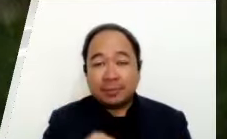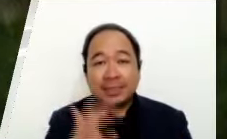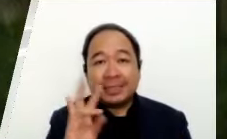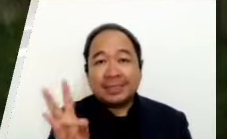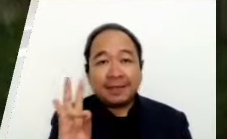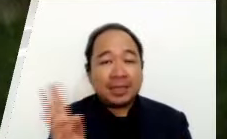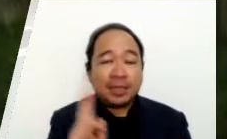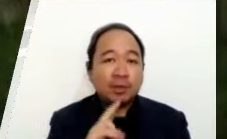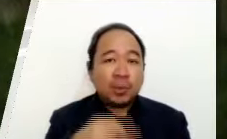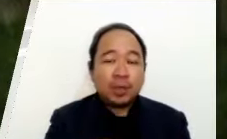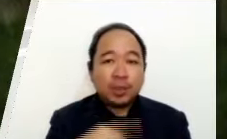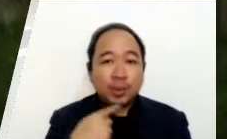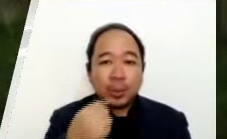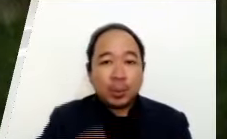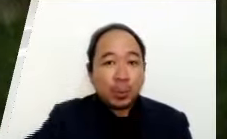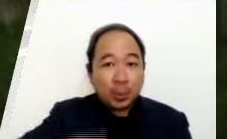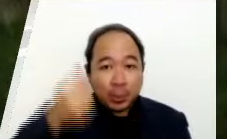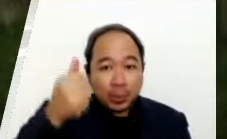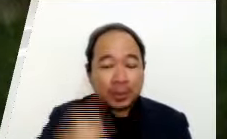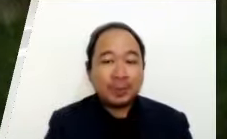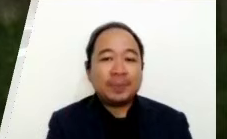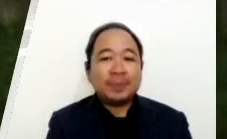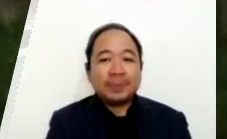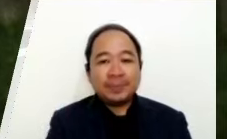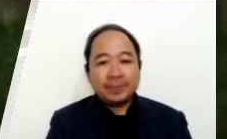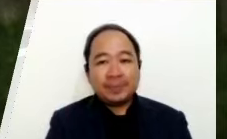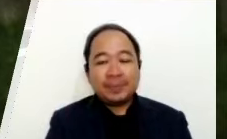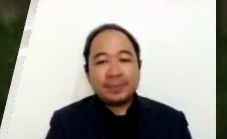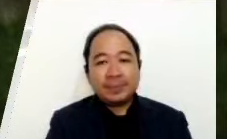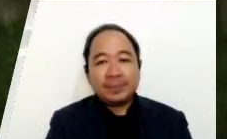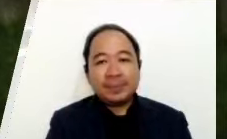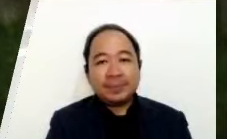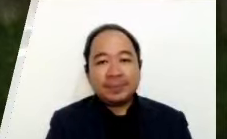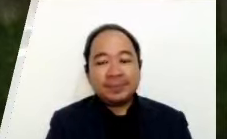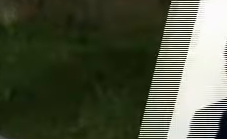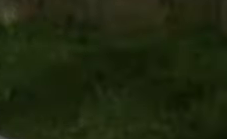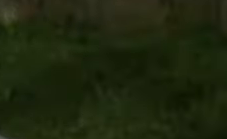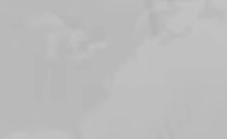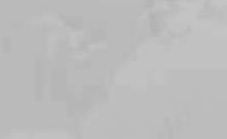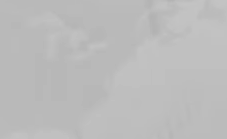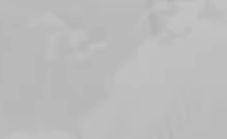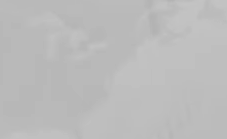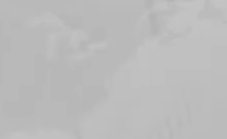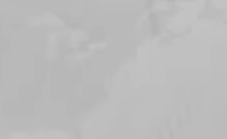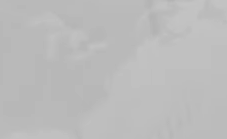nanalo. Mel? Maraming salamat sa iyo, Mark Salazar.